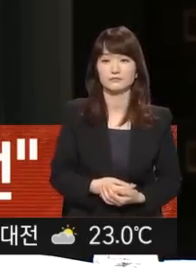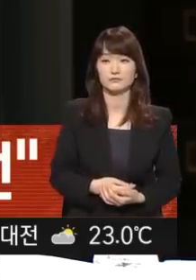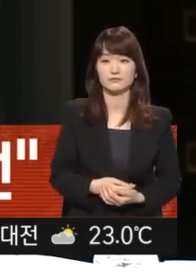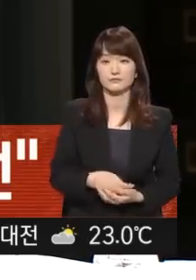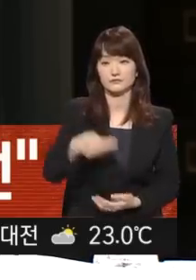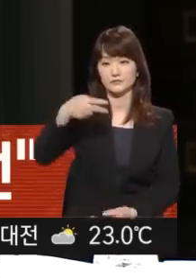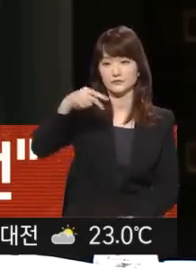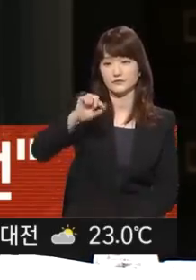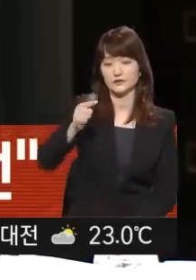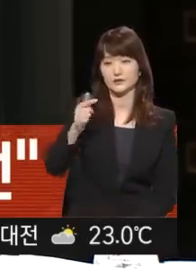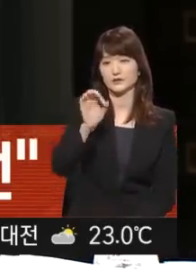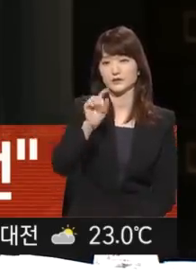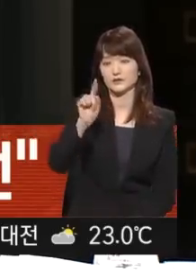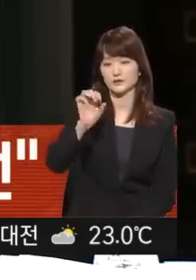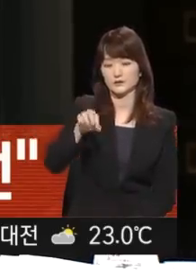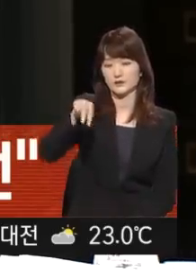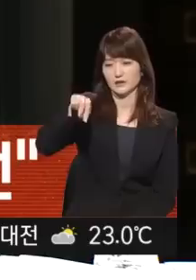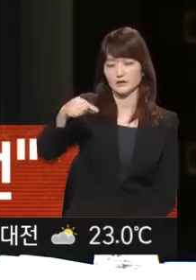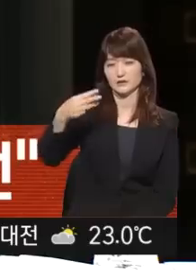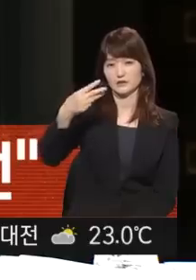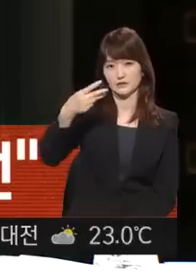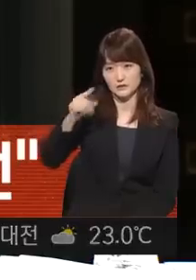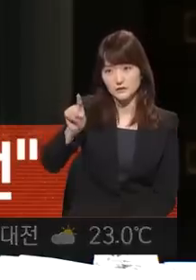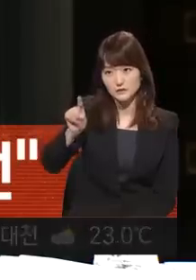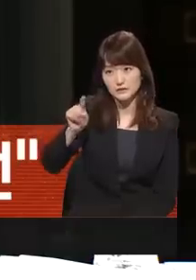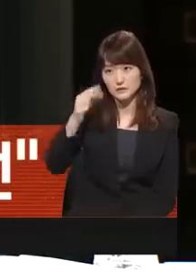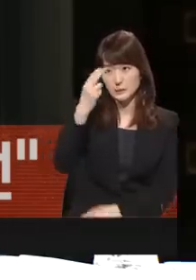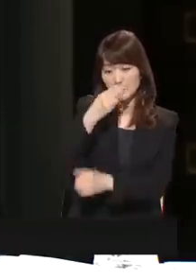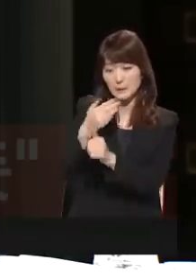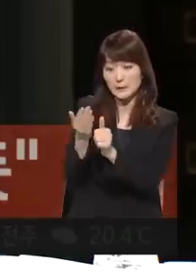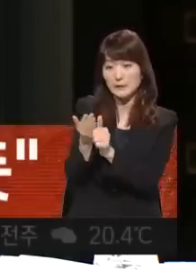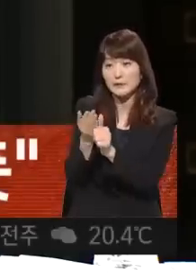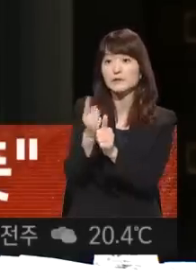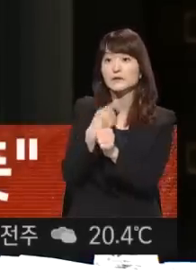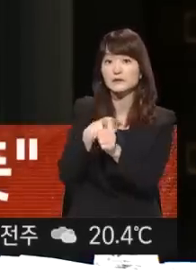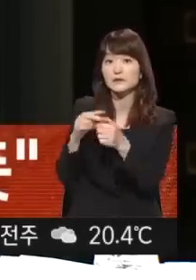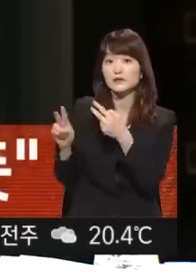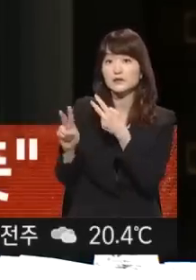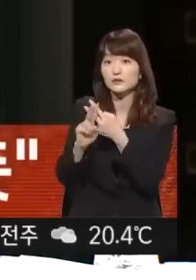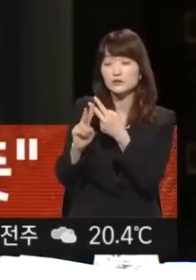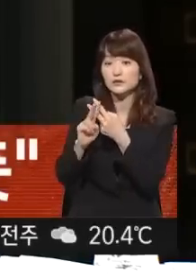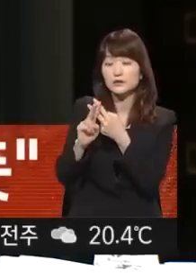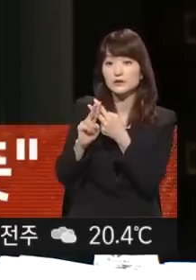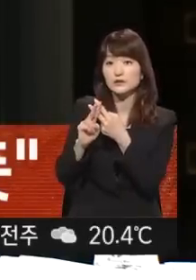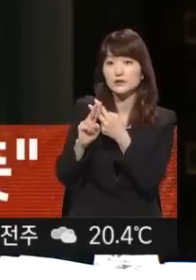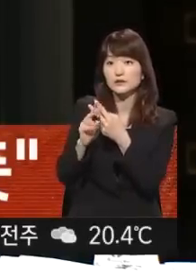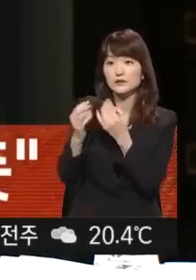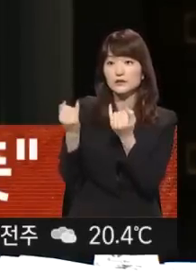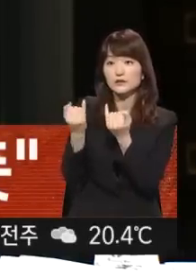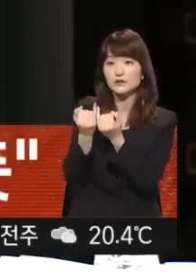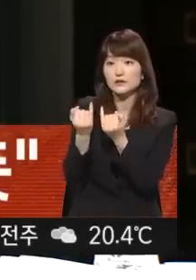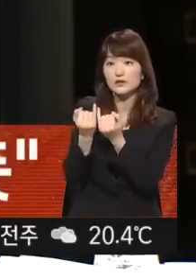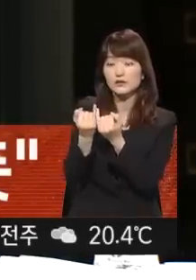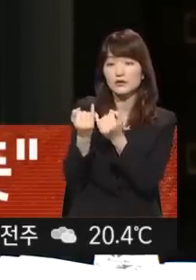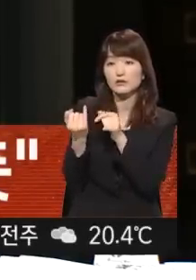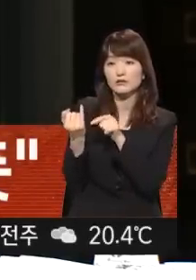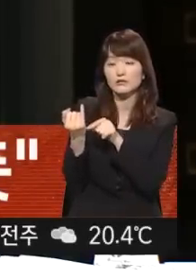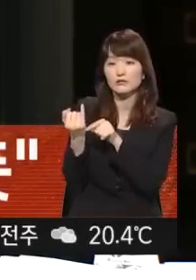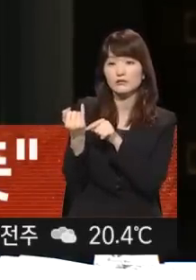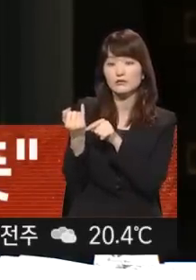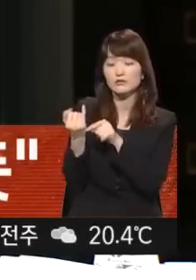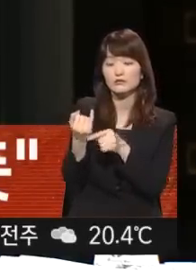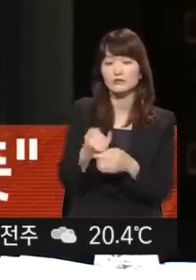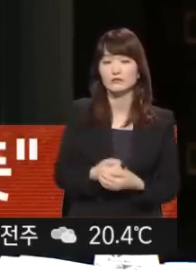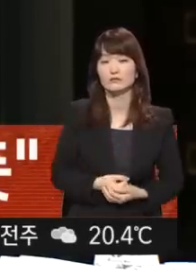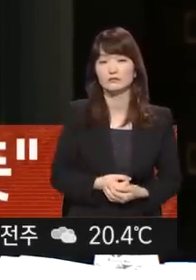신앙 스타 저희가 앞서 말씀드린 신앙 스타로 키우려던 중학교 2학년 여학생이었어요 자 제가